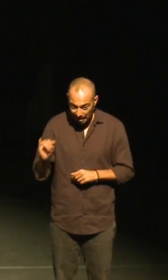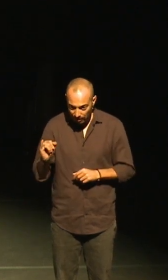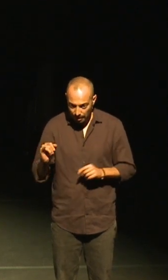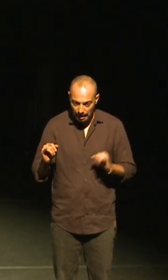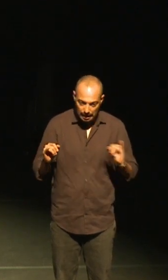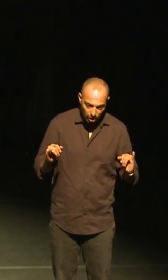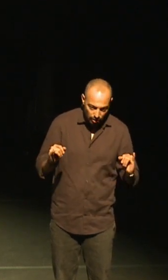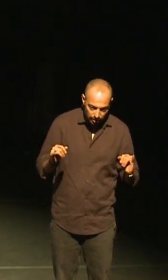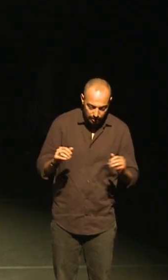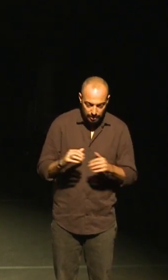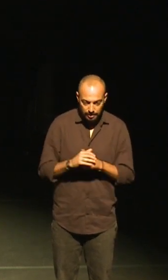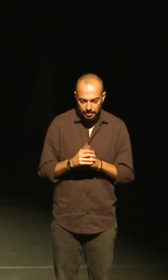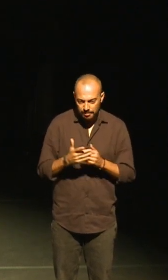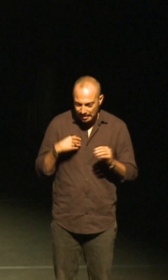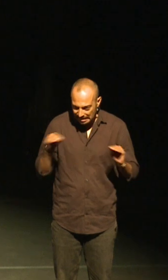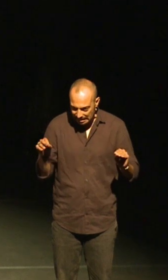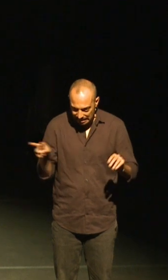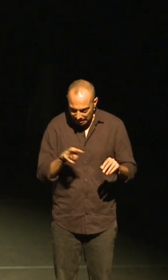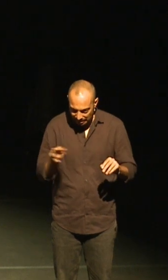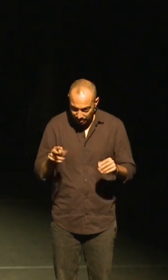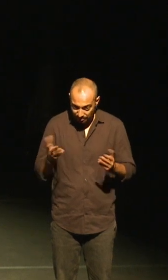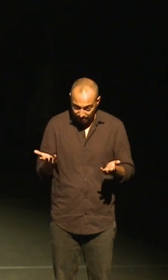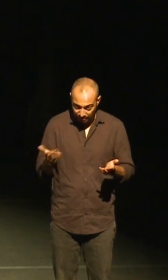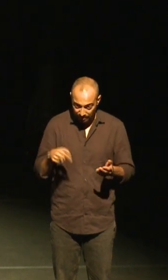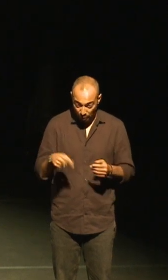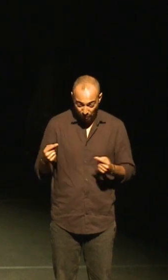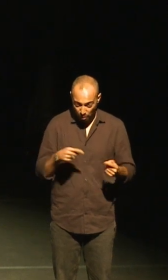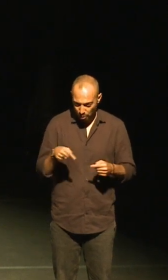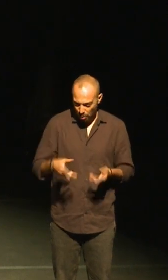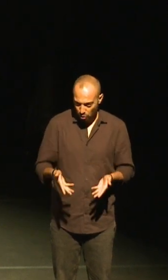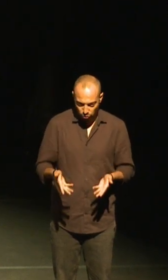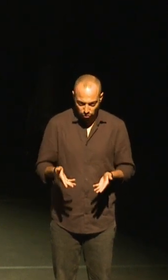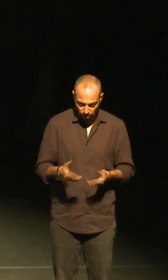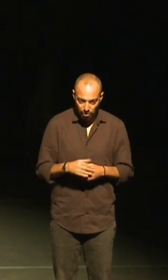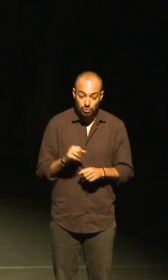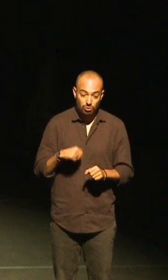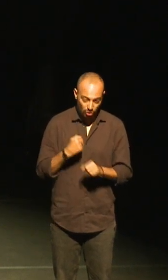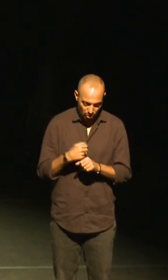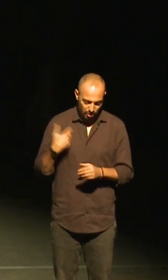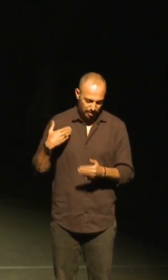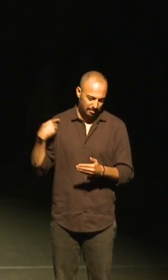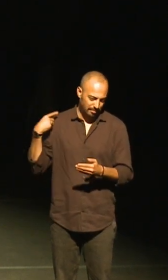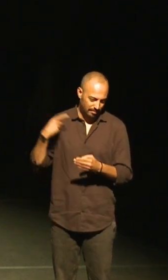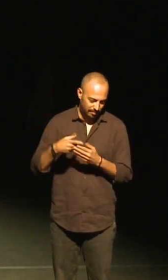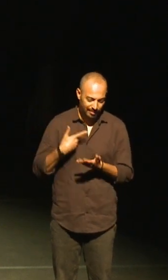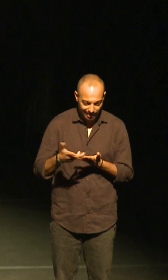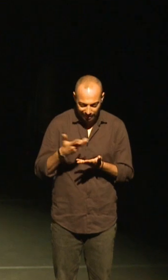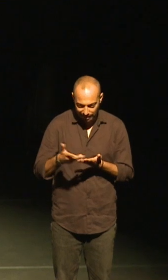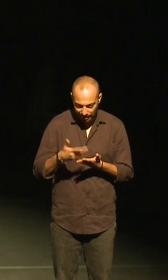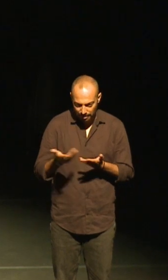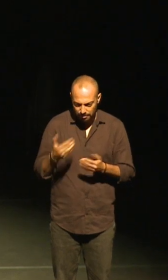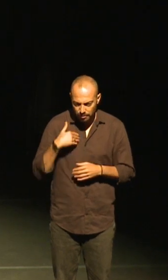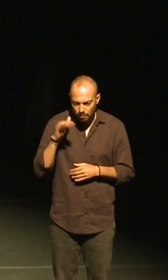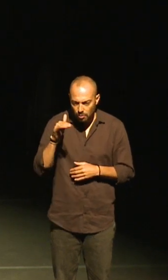voluto dedicare No questo primo momento del forum potrà alimentare il nostro futuro Ma io voglio riprendere una cosa che diceva prima Mattia